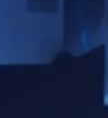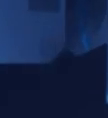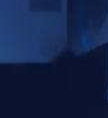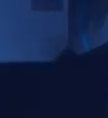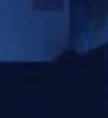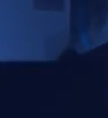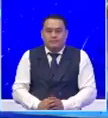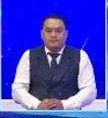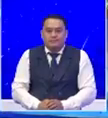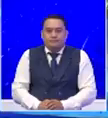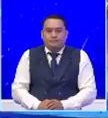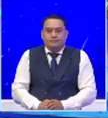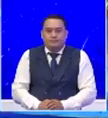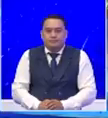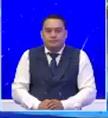Уйгурского района.